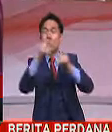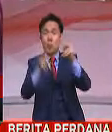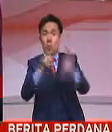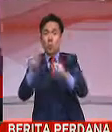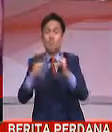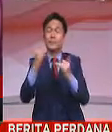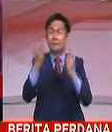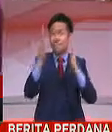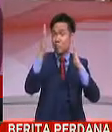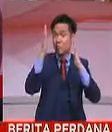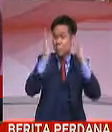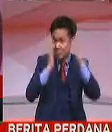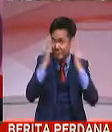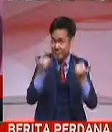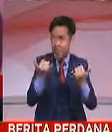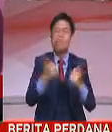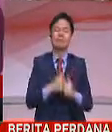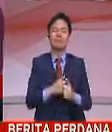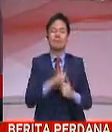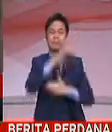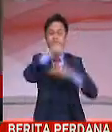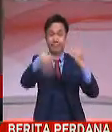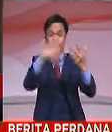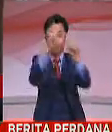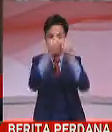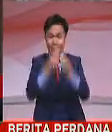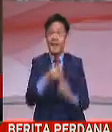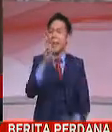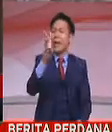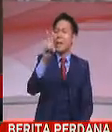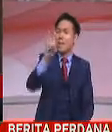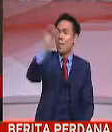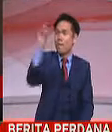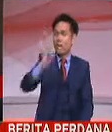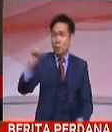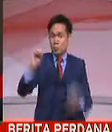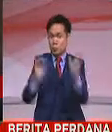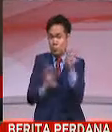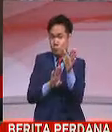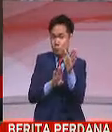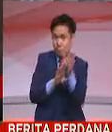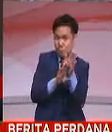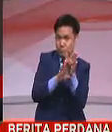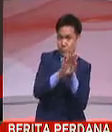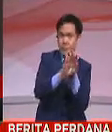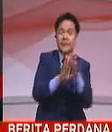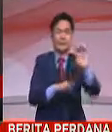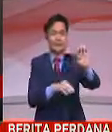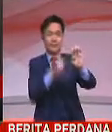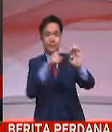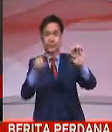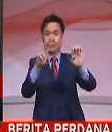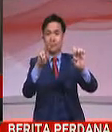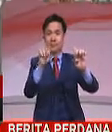Banci 2020 setakat ini telah mencatatkan 60% kemajuan. Manakala e-census yang